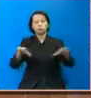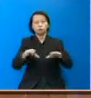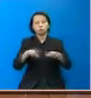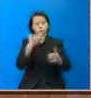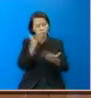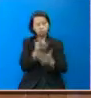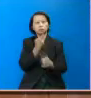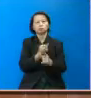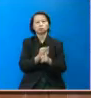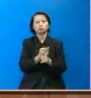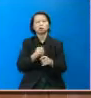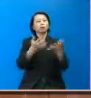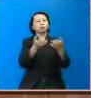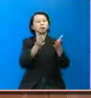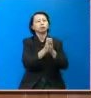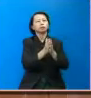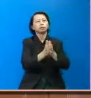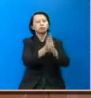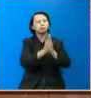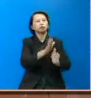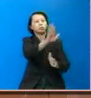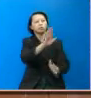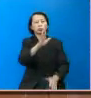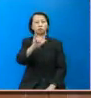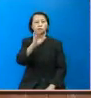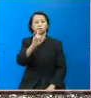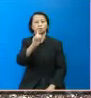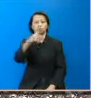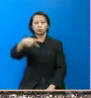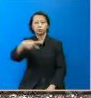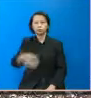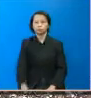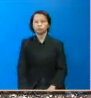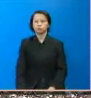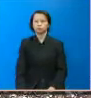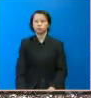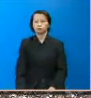laksanakan sebaik mungkin. Saya ingin penjelasan Datuk Yang Dipertua. Tuan Speaker, dengan izin, point of order. Gelugur dulu.